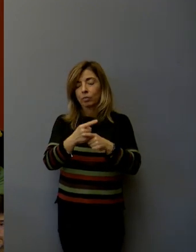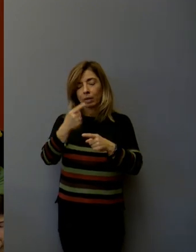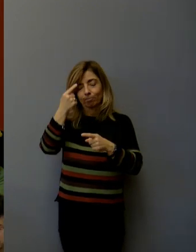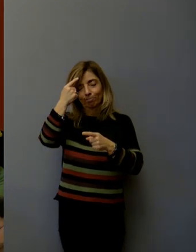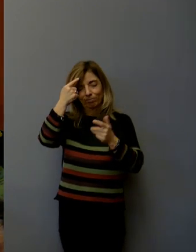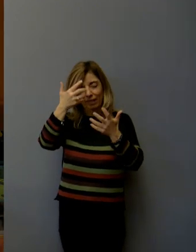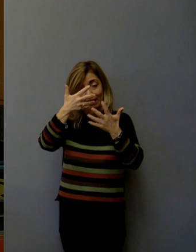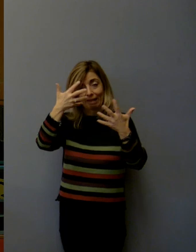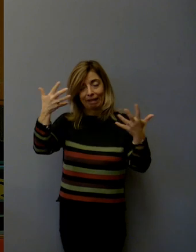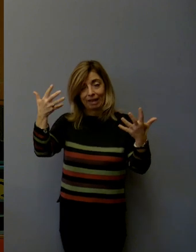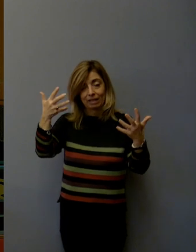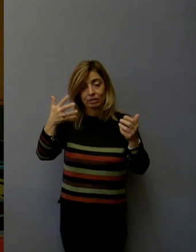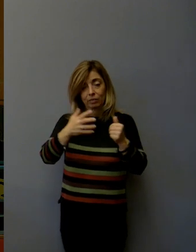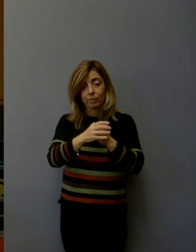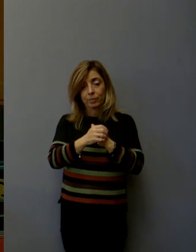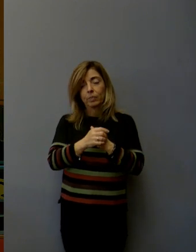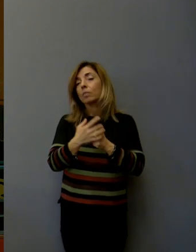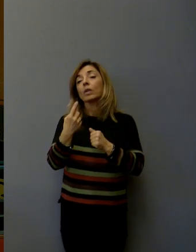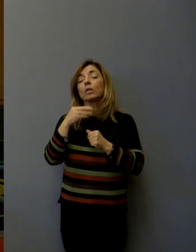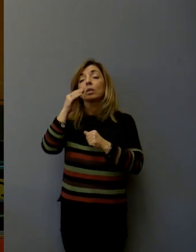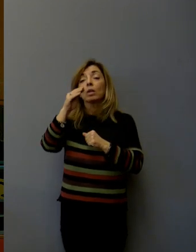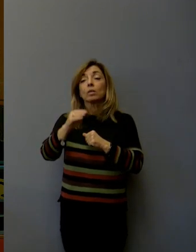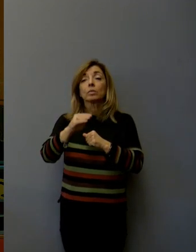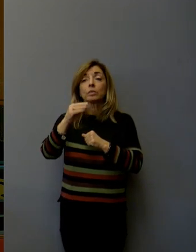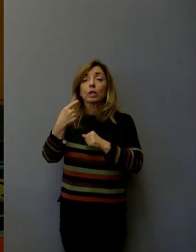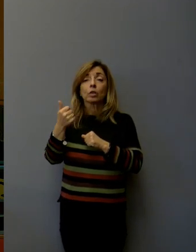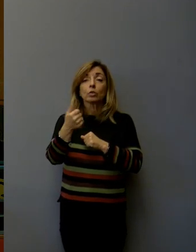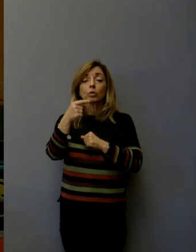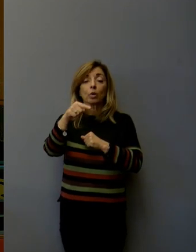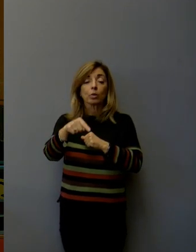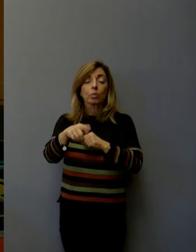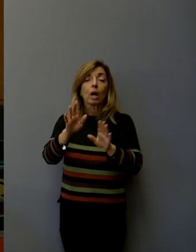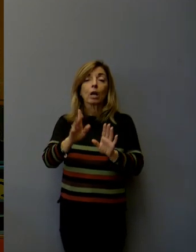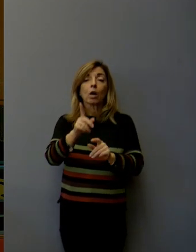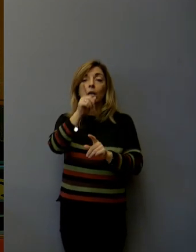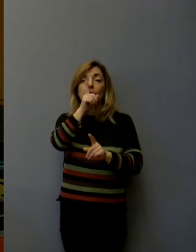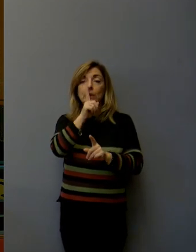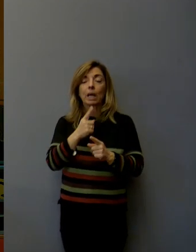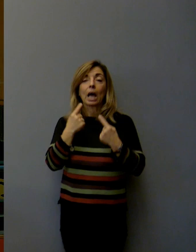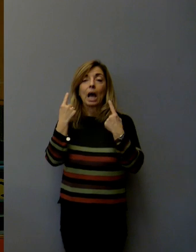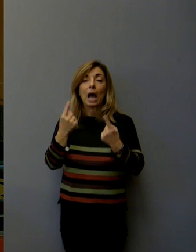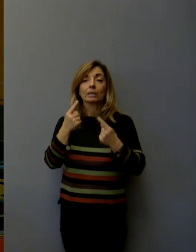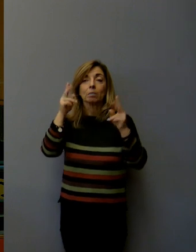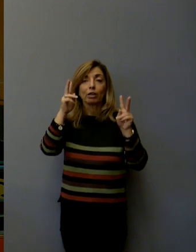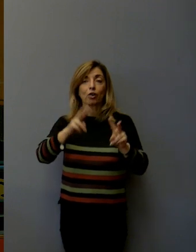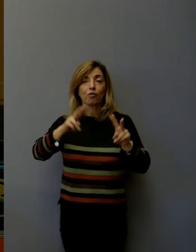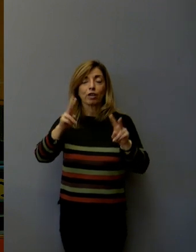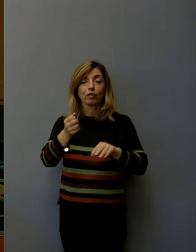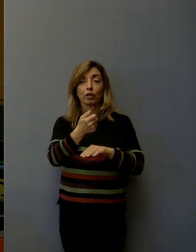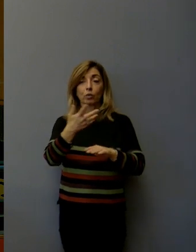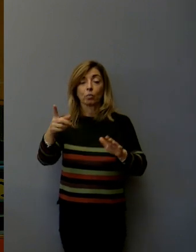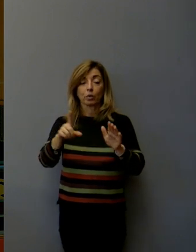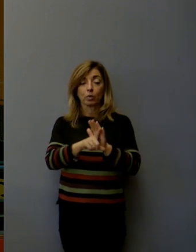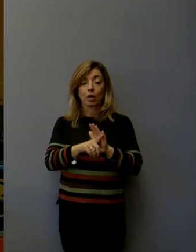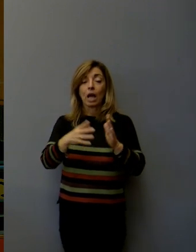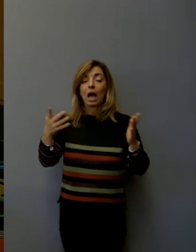io ho detto rispondendo Speri Benissimo allora poi rispondo Allora rispondo Allora le verifiche intanto